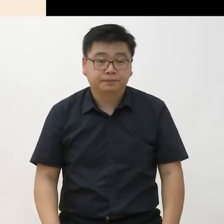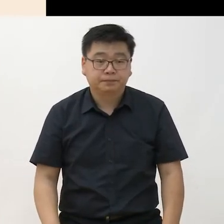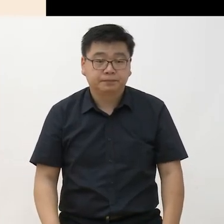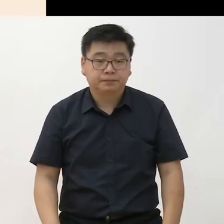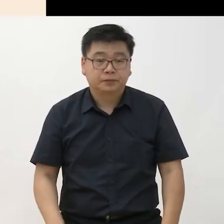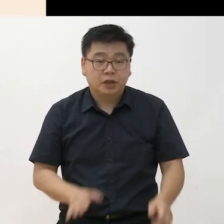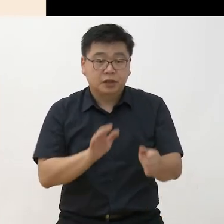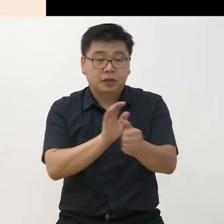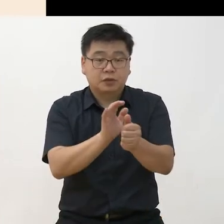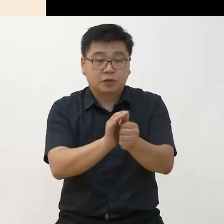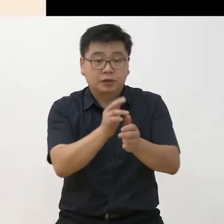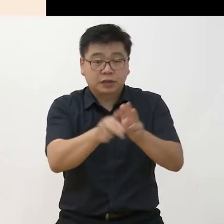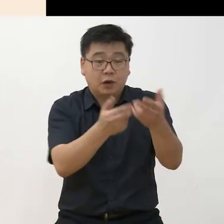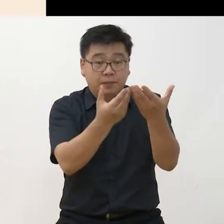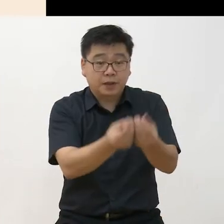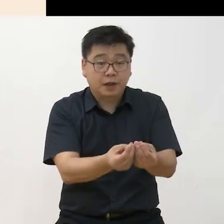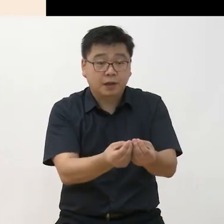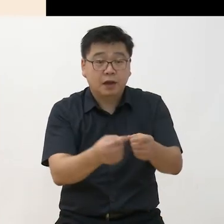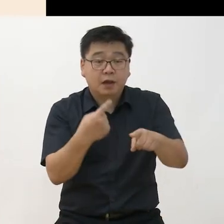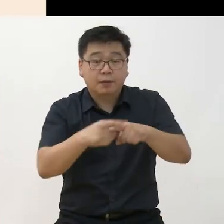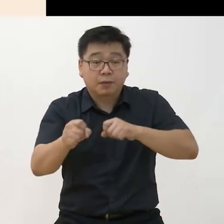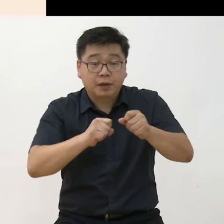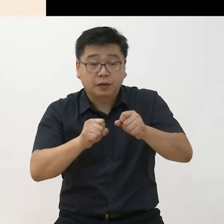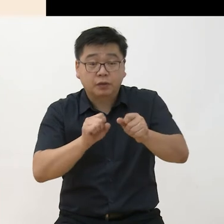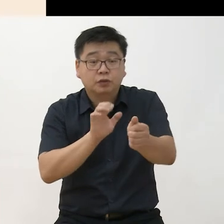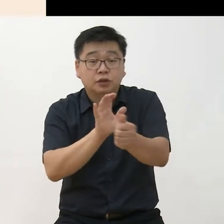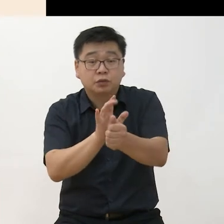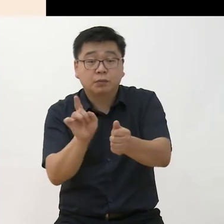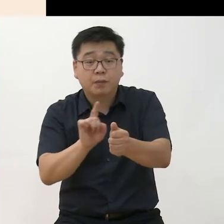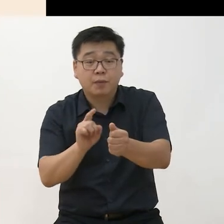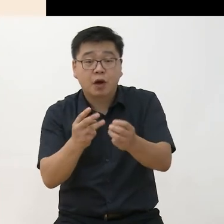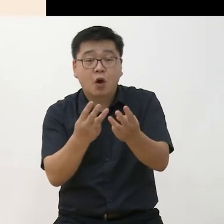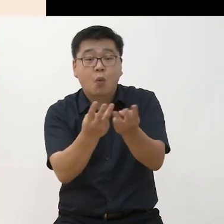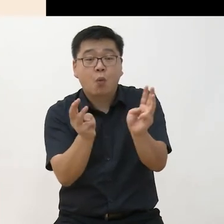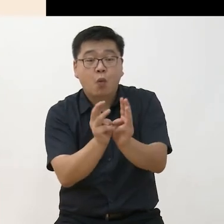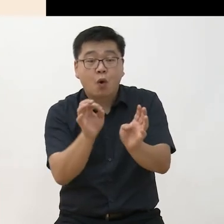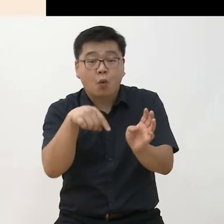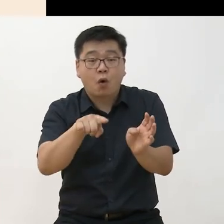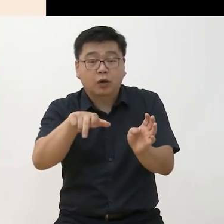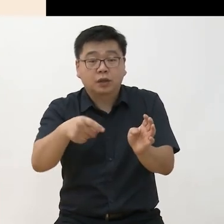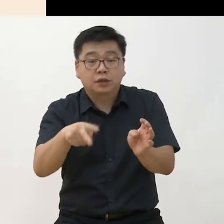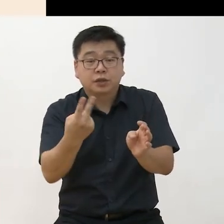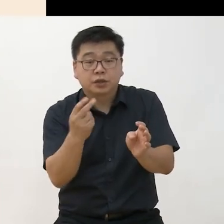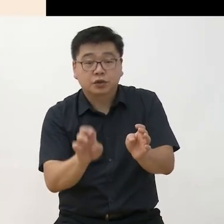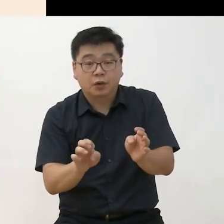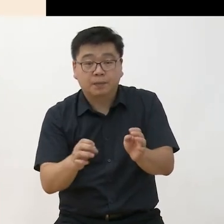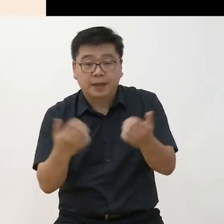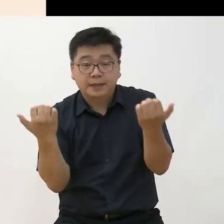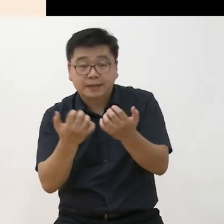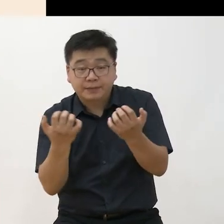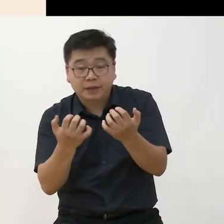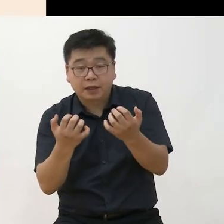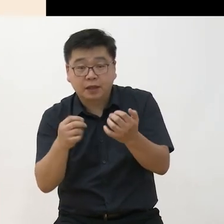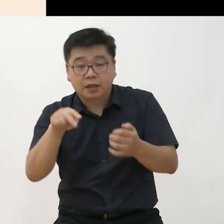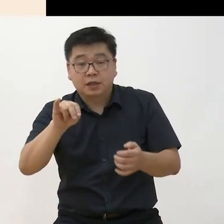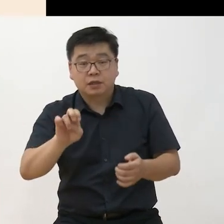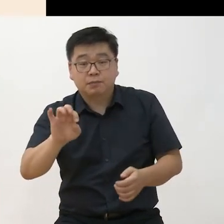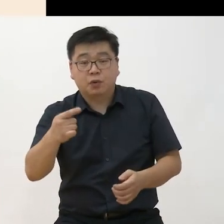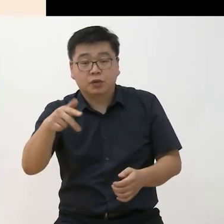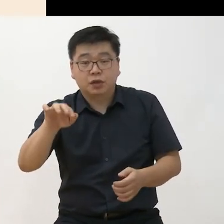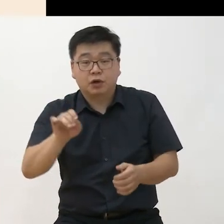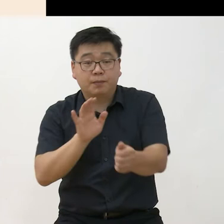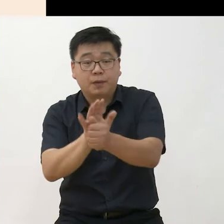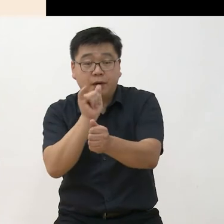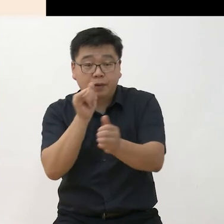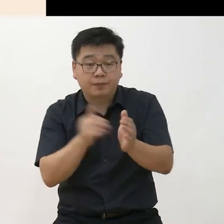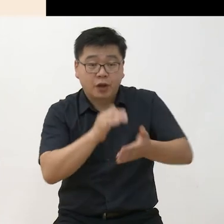지원 대상 사업으로는 이제 비평 활동 지원은 워크숍, 세미나, 심포지엄 등 비평 활동 지원을 하고 있고요. 그리고